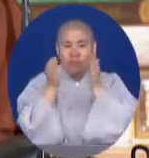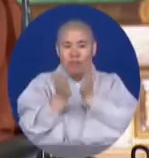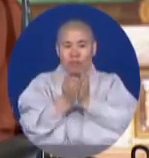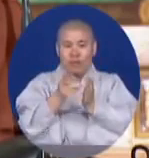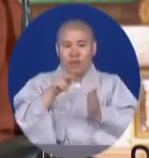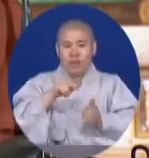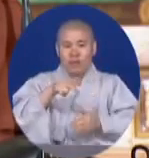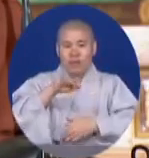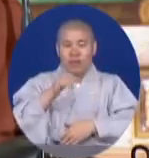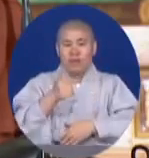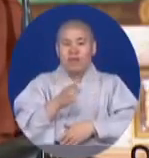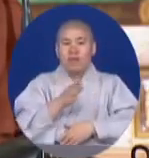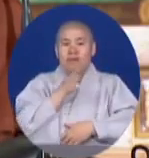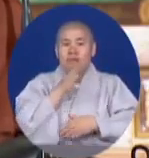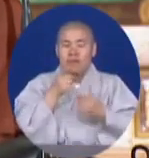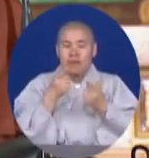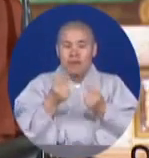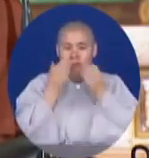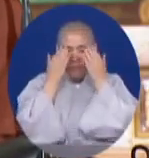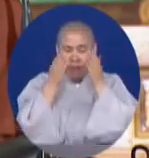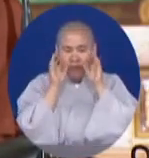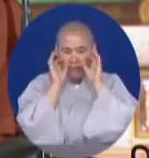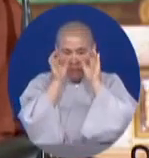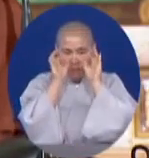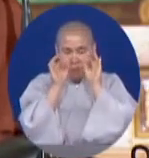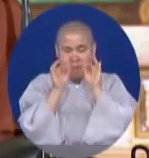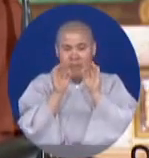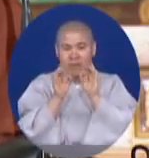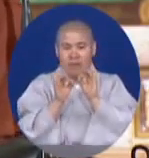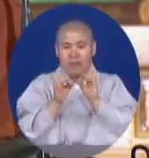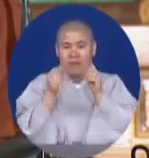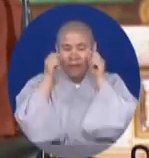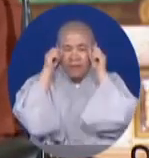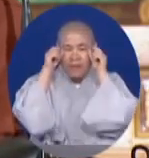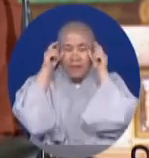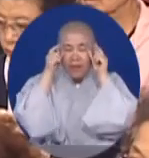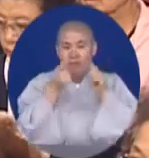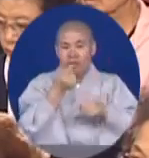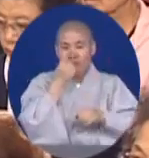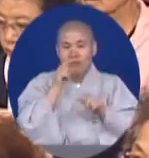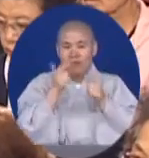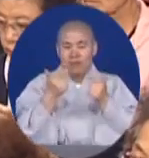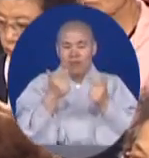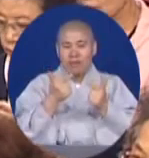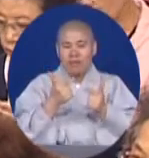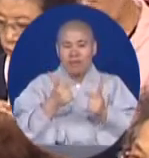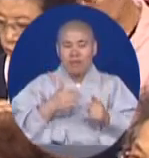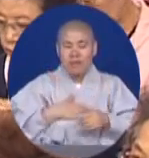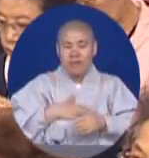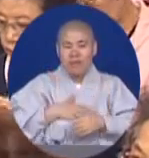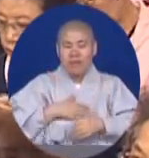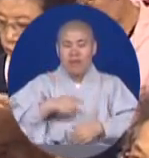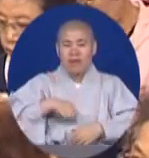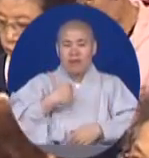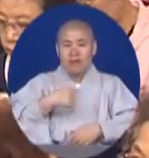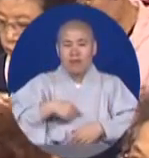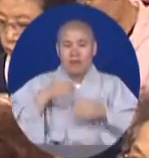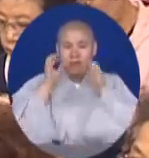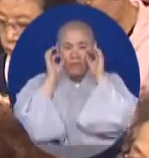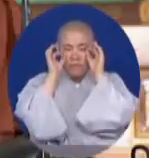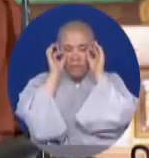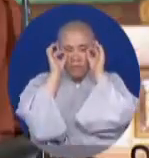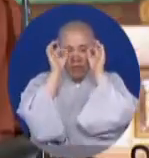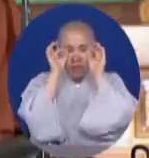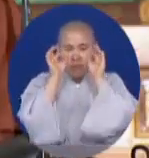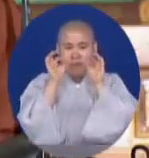진여로 확실히 보여지는 거예요. 그게 깨달음이. 이게 배우는 게 아닙니다. 자기 눈으로 보여지는 거 그게 깨달음입니다.